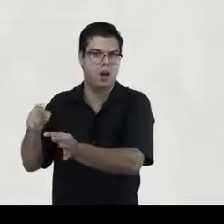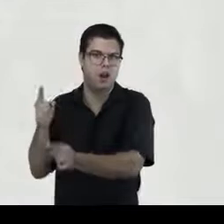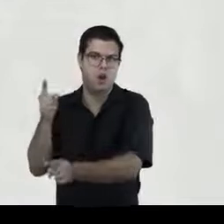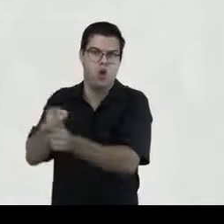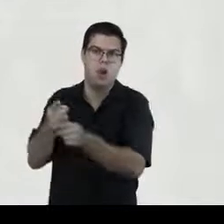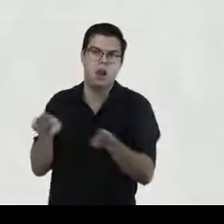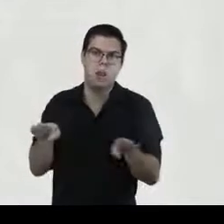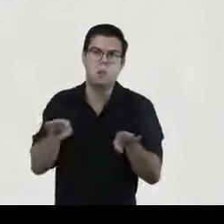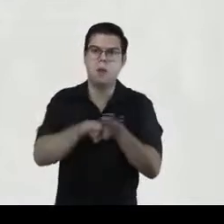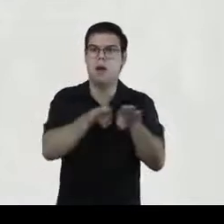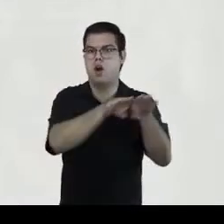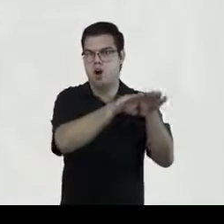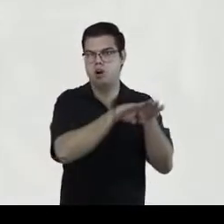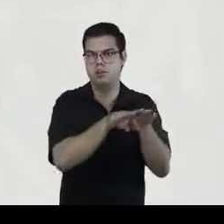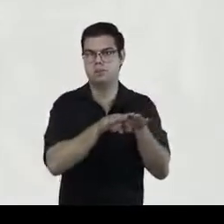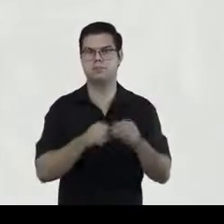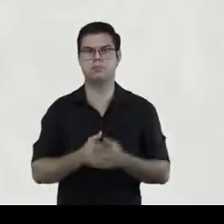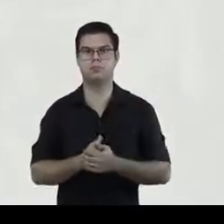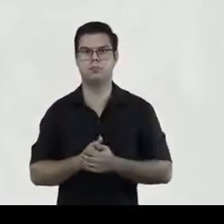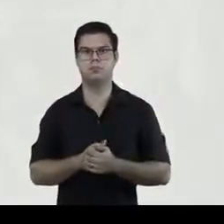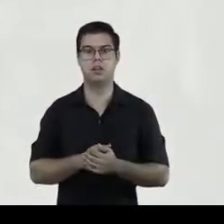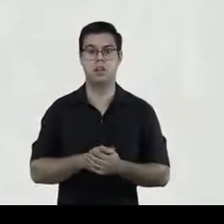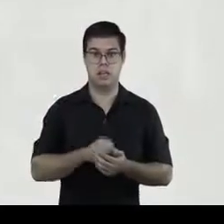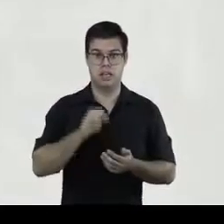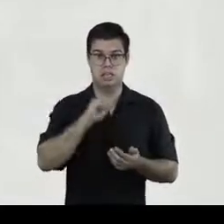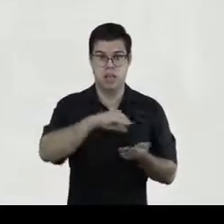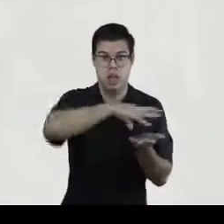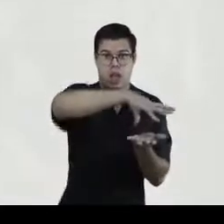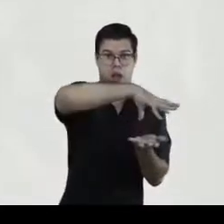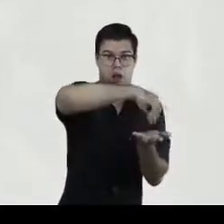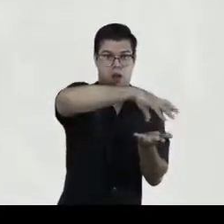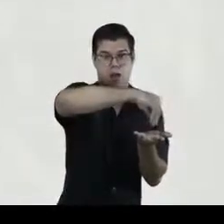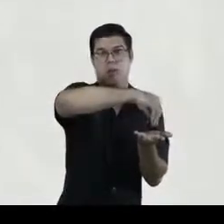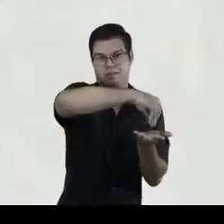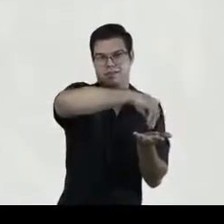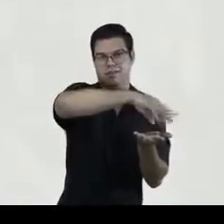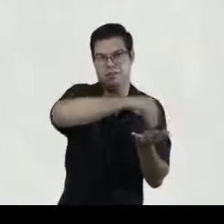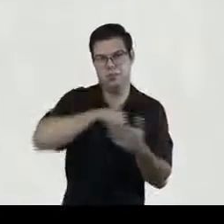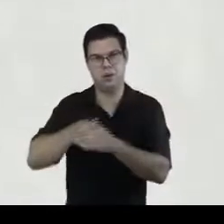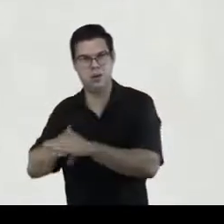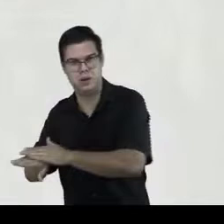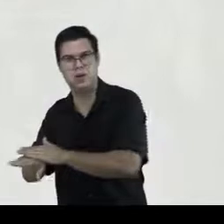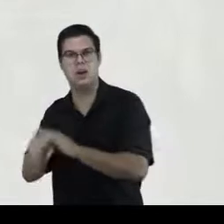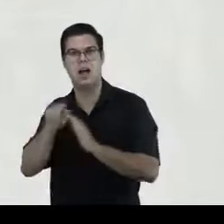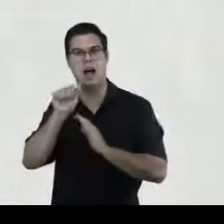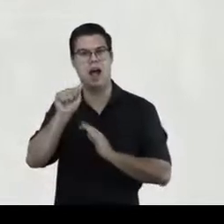basiert das auf Mustererkennung. Wenn Autos autonom fahren, tut es das auch.